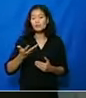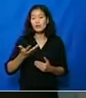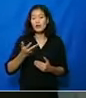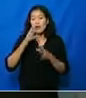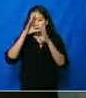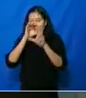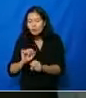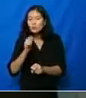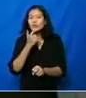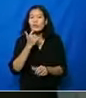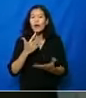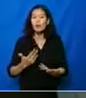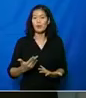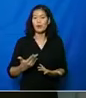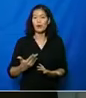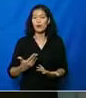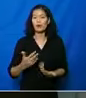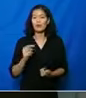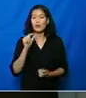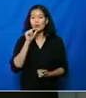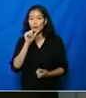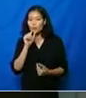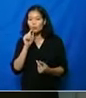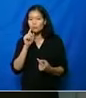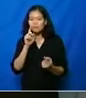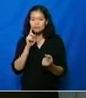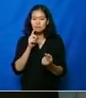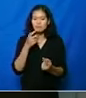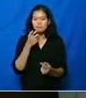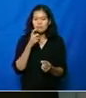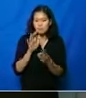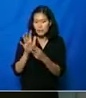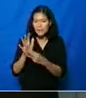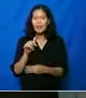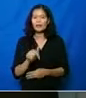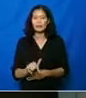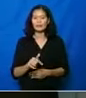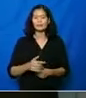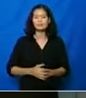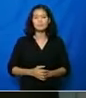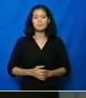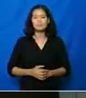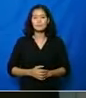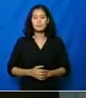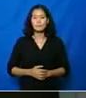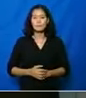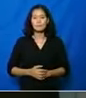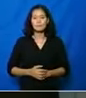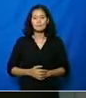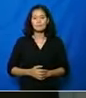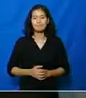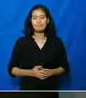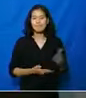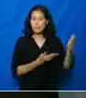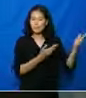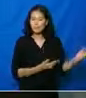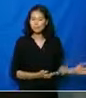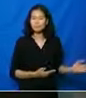kita dalam menghadapi COVID ini nanti akan disampaikan oleh Pak Gubernur. Silakan Pak Gubernur.